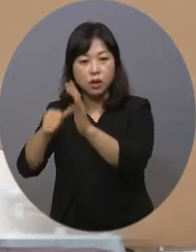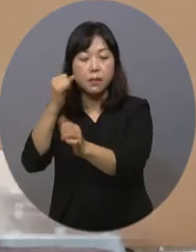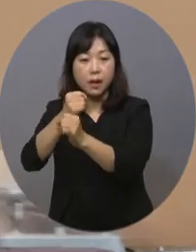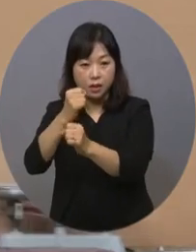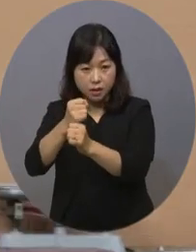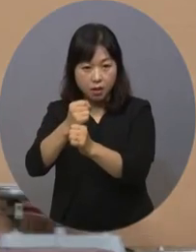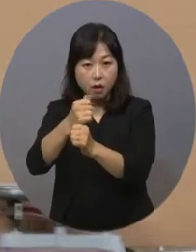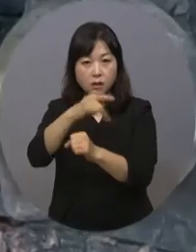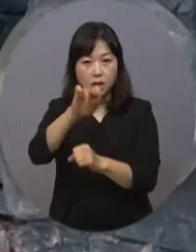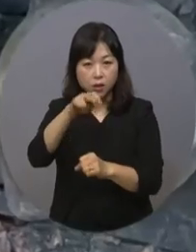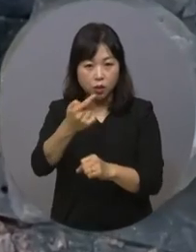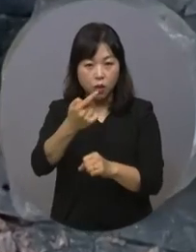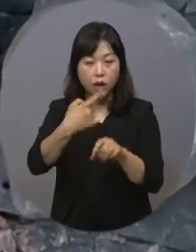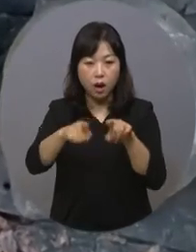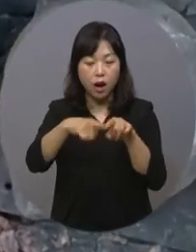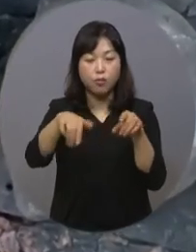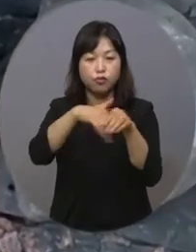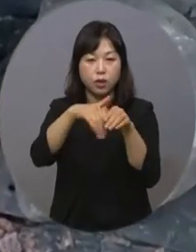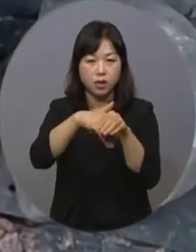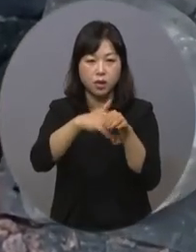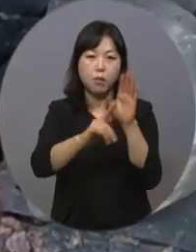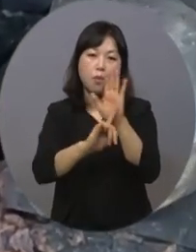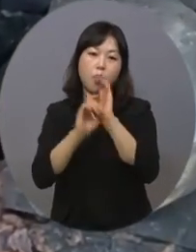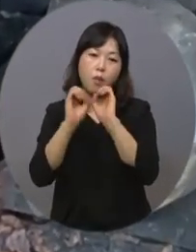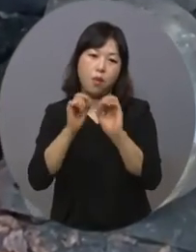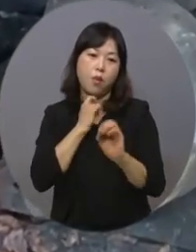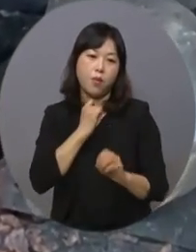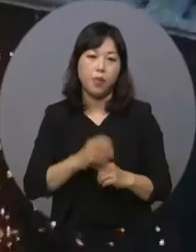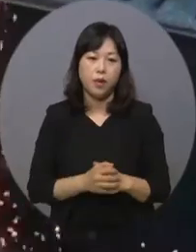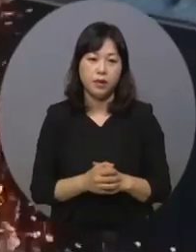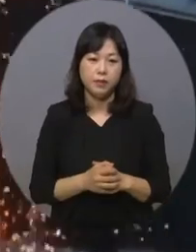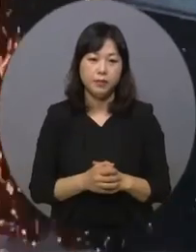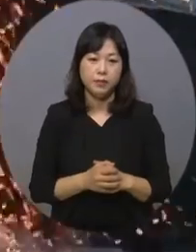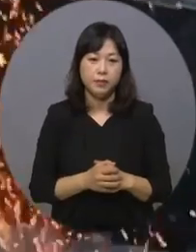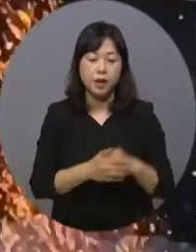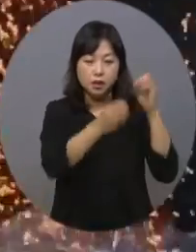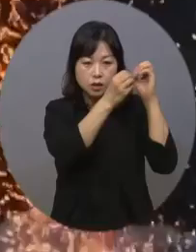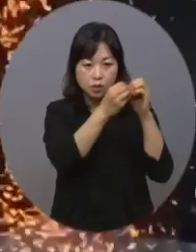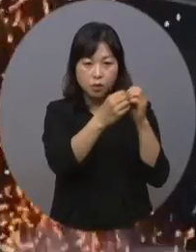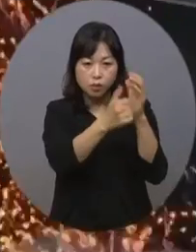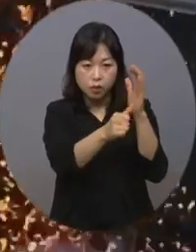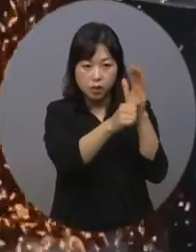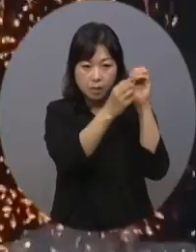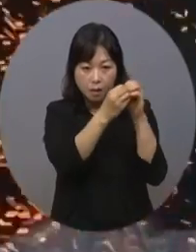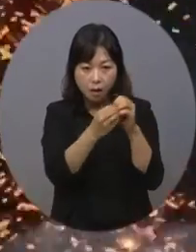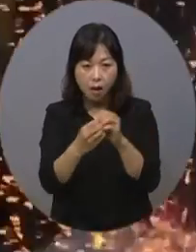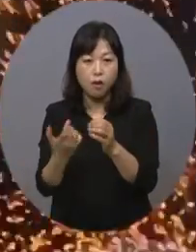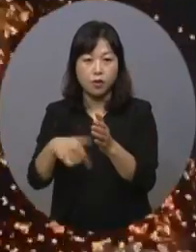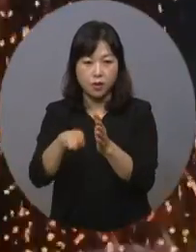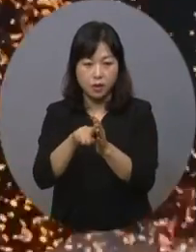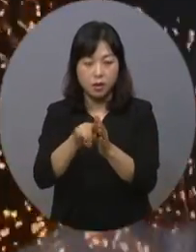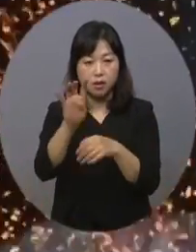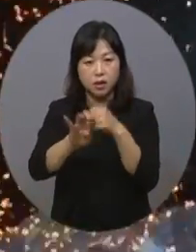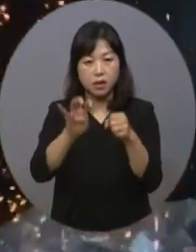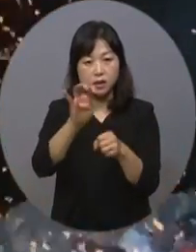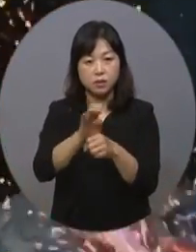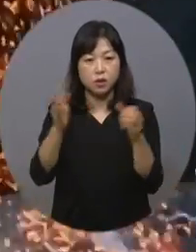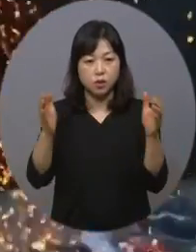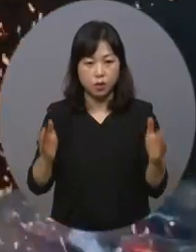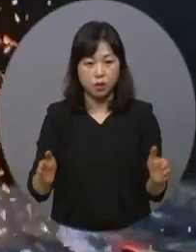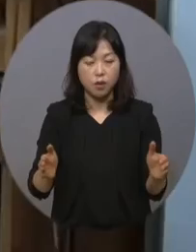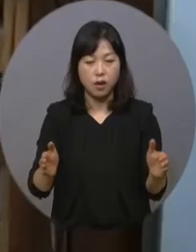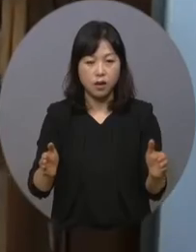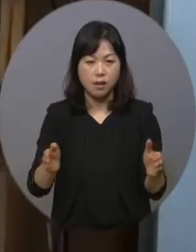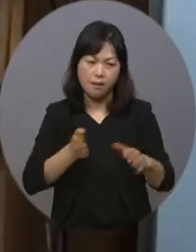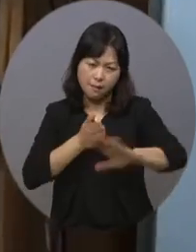지금 목표입니다. 잊혀져가는 전통 공예품의 명맥을 잇기 위해 지난 40여 년 동안